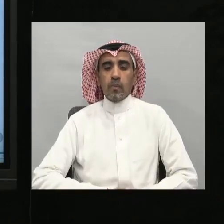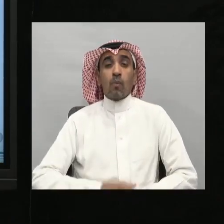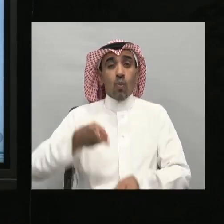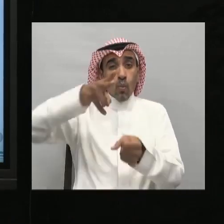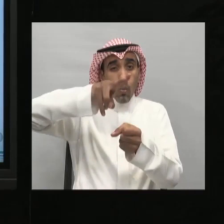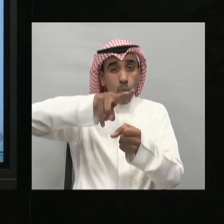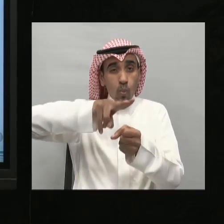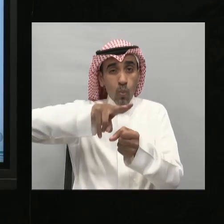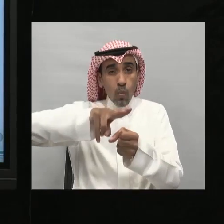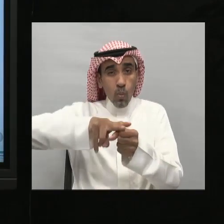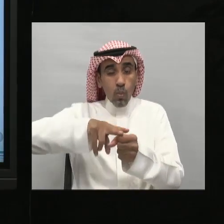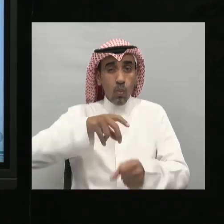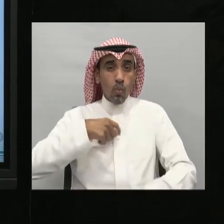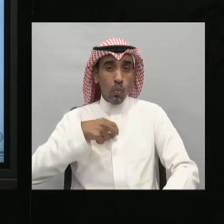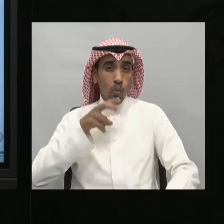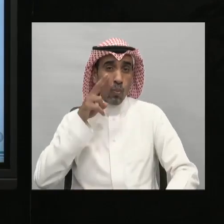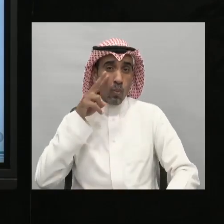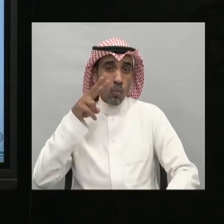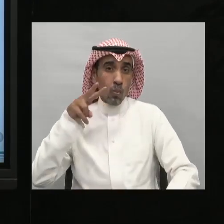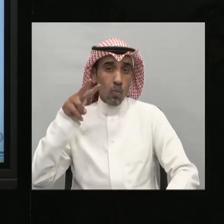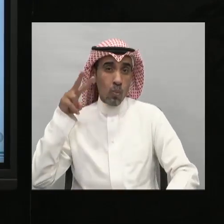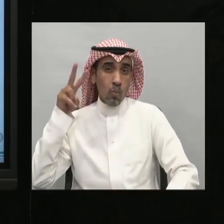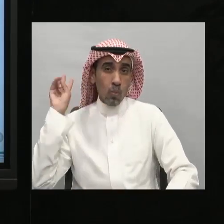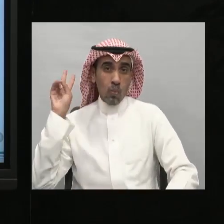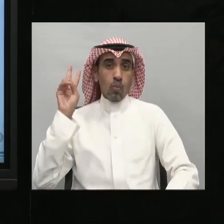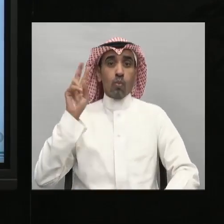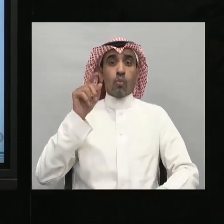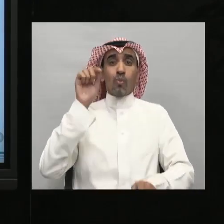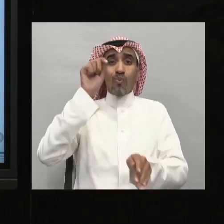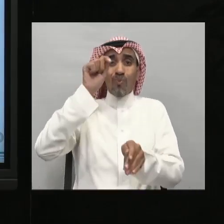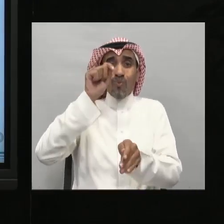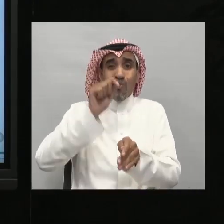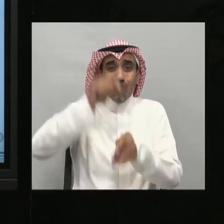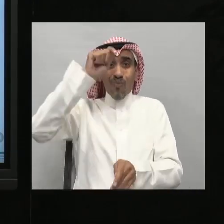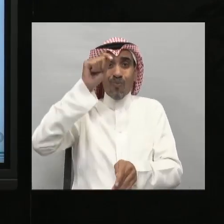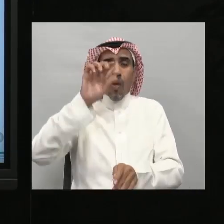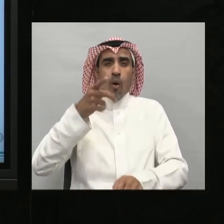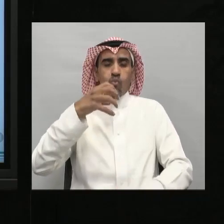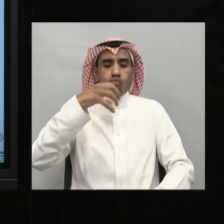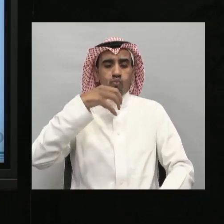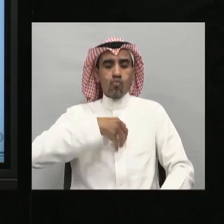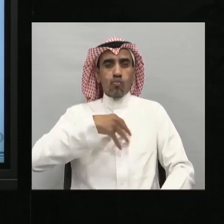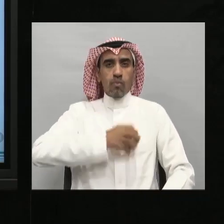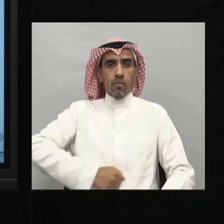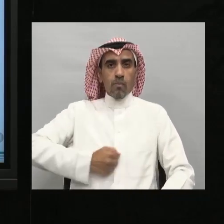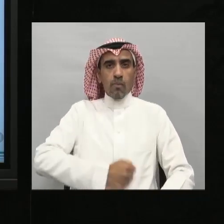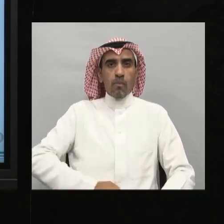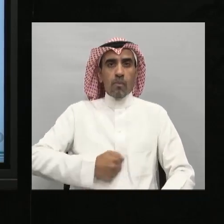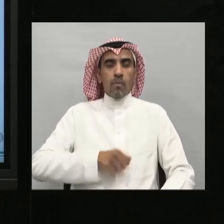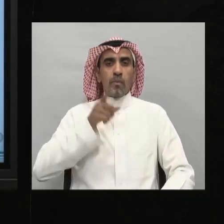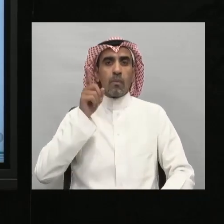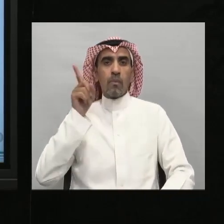أيضاً كما نلاحظ هنا في هذا الشكل، نجد بأن اللاسعات أو الجوف معويات هي